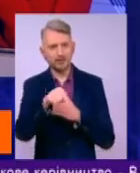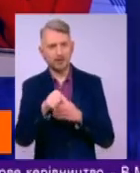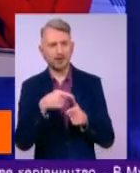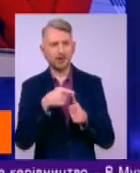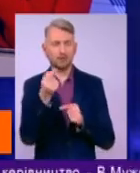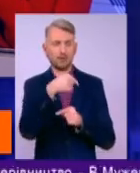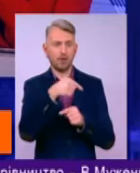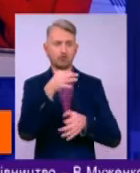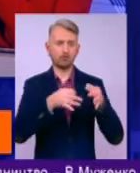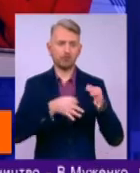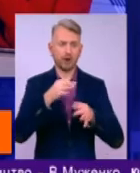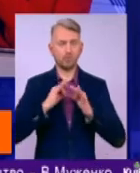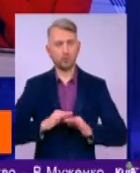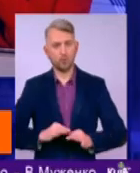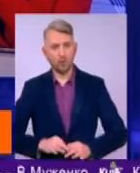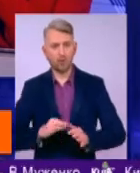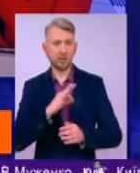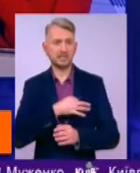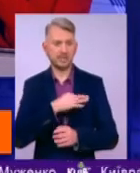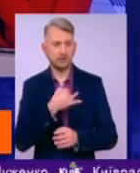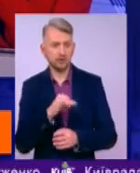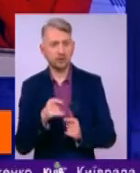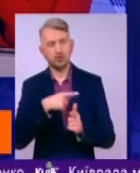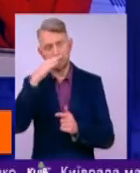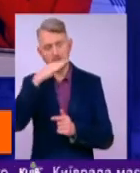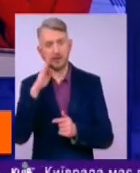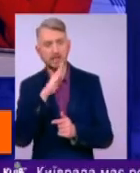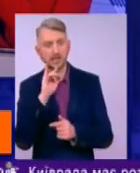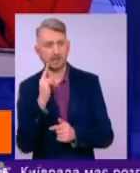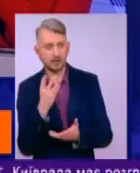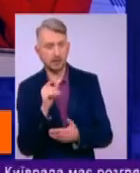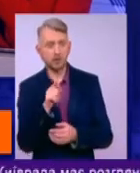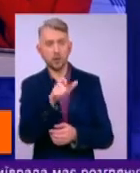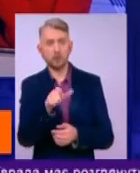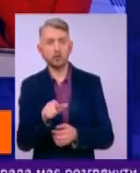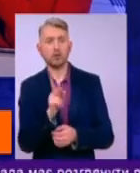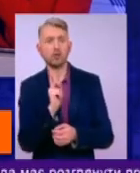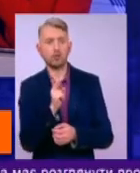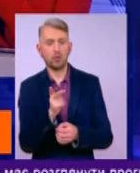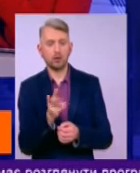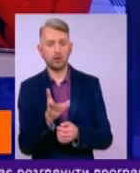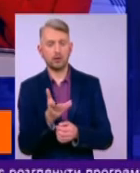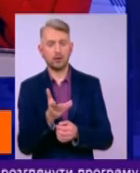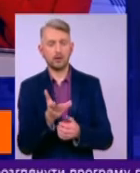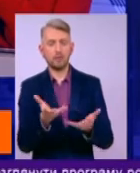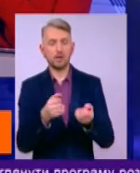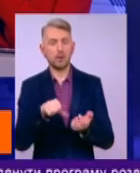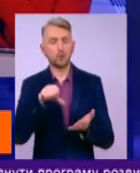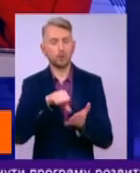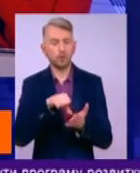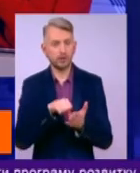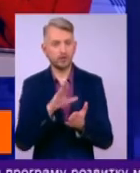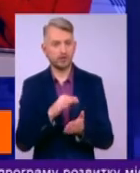то прокурор, чи то слідчий, чи то батьки дитини, тобто ті люди, які приймають участь